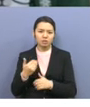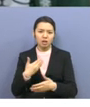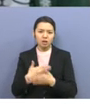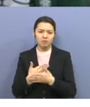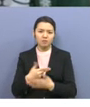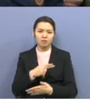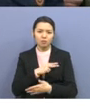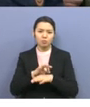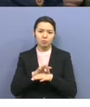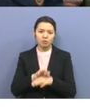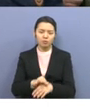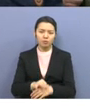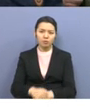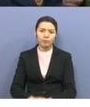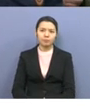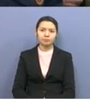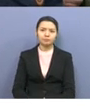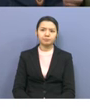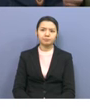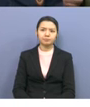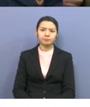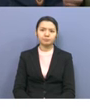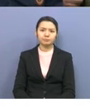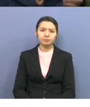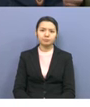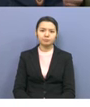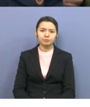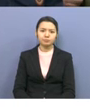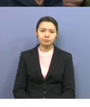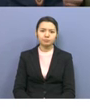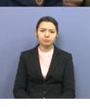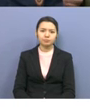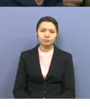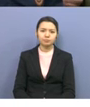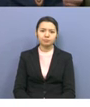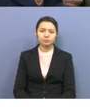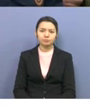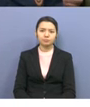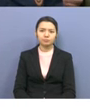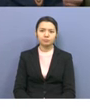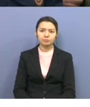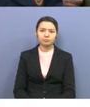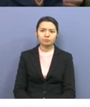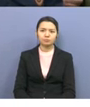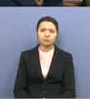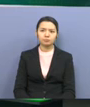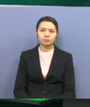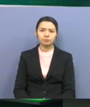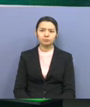түрде жүргізіліп келеді. Ерболат Серікбай, Василий Вережников, Алмас Садуақасов, Көкші ақпарат.